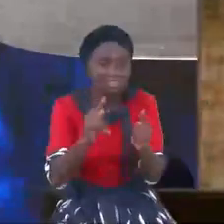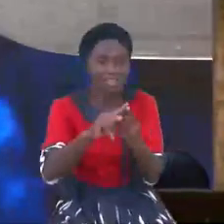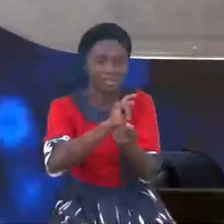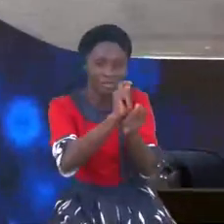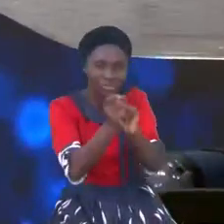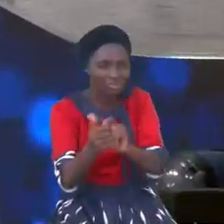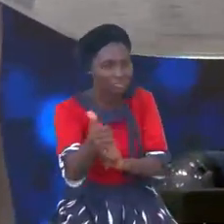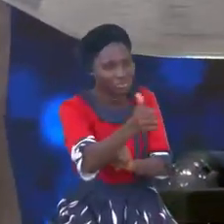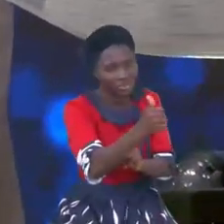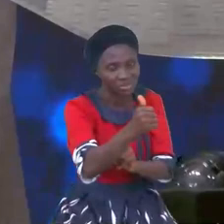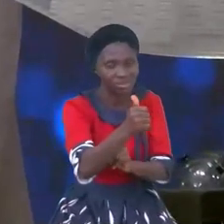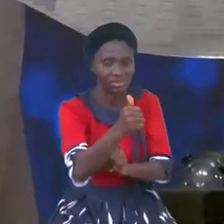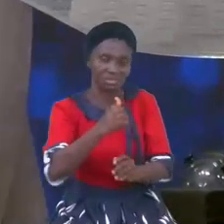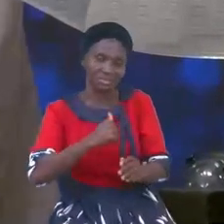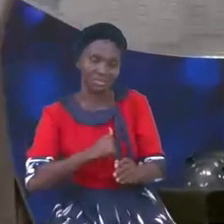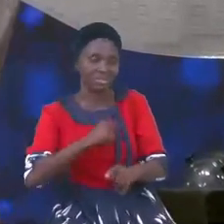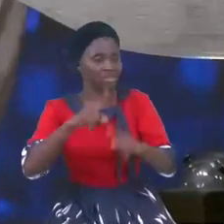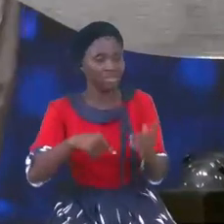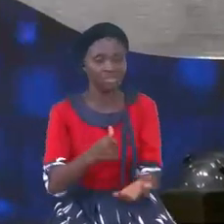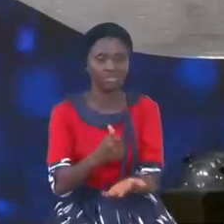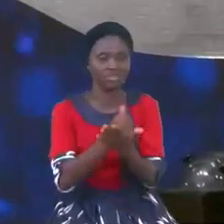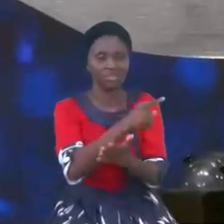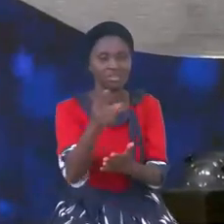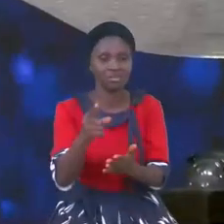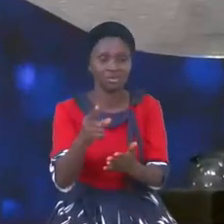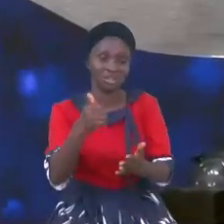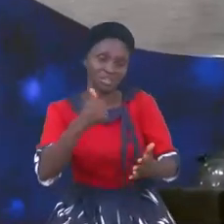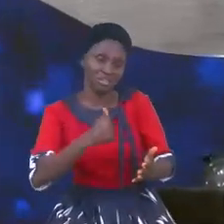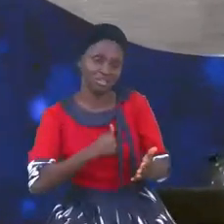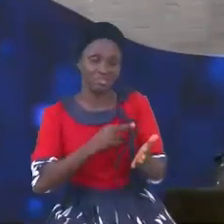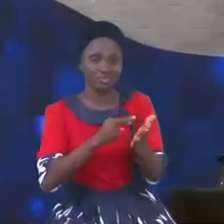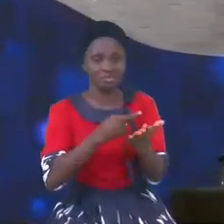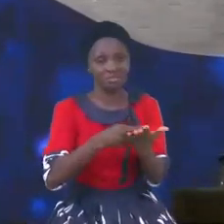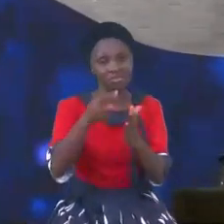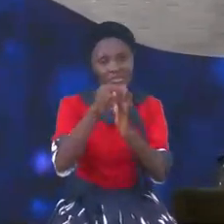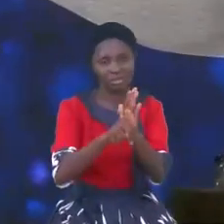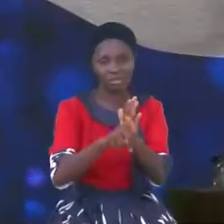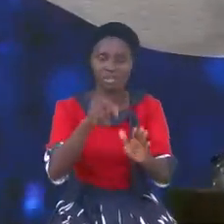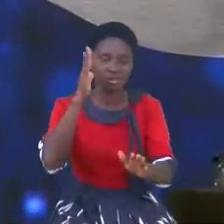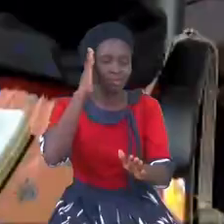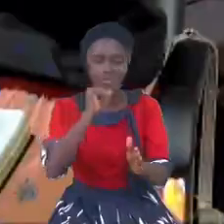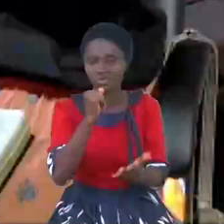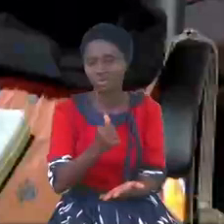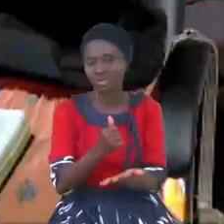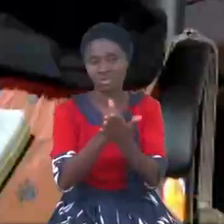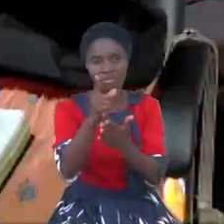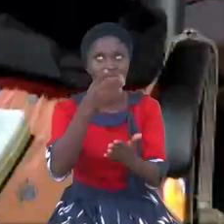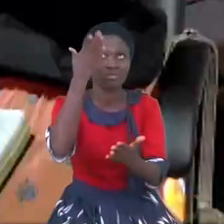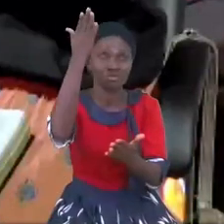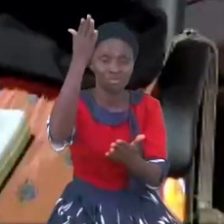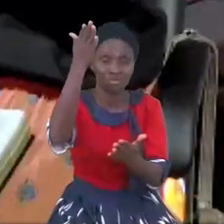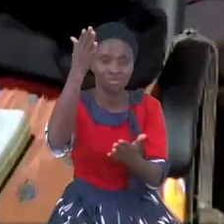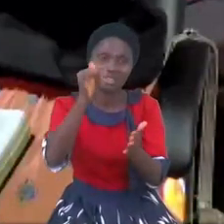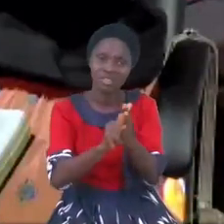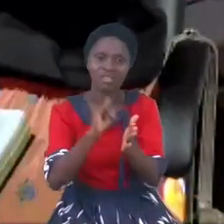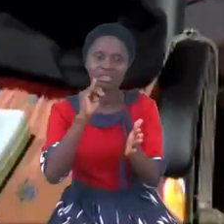pas. Observez les rites religieux, ne vous aidera pas. La justice morale ne vous aidera pas. Je vous ai dit